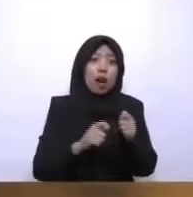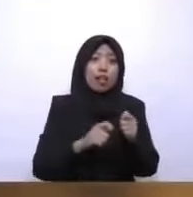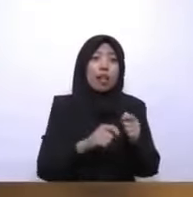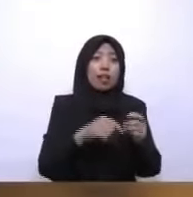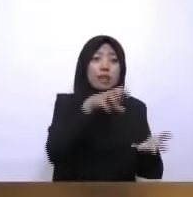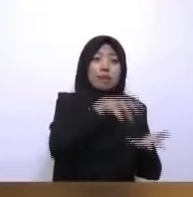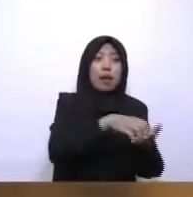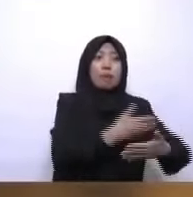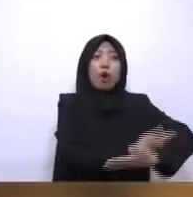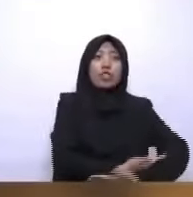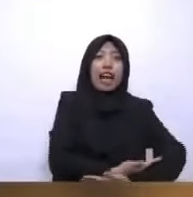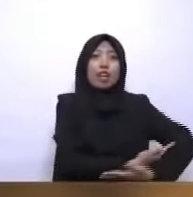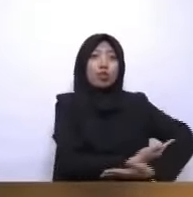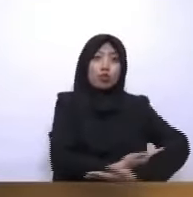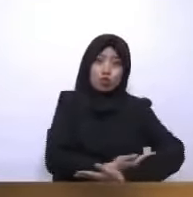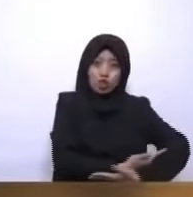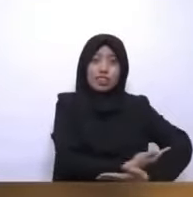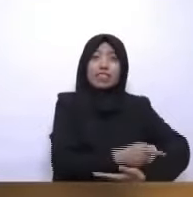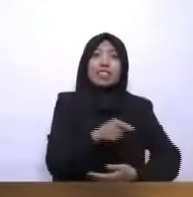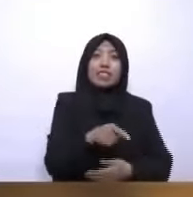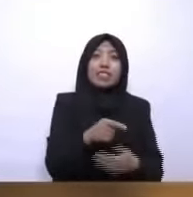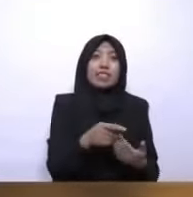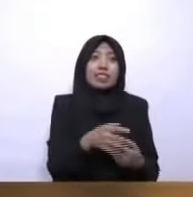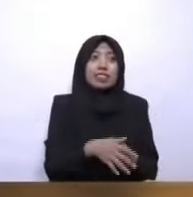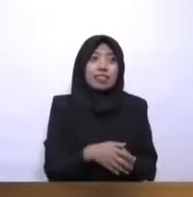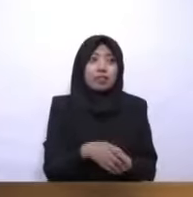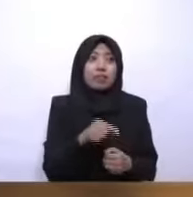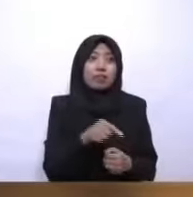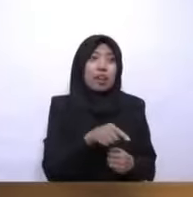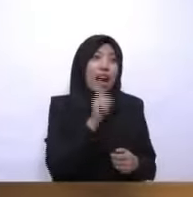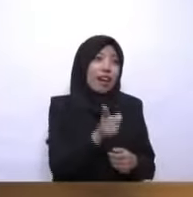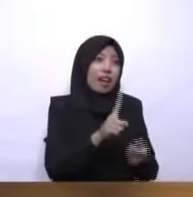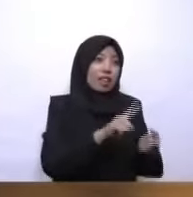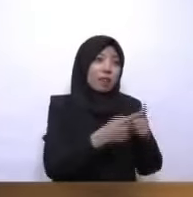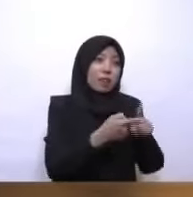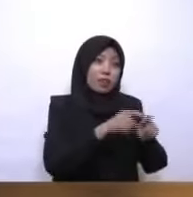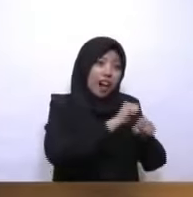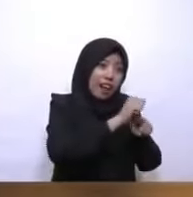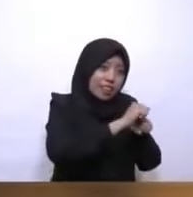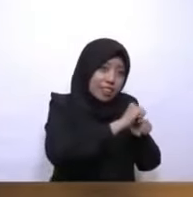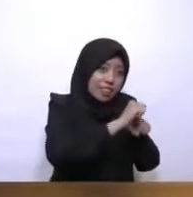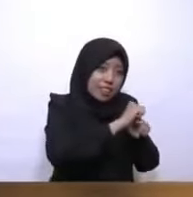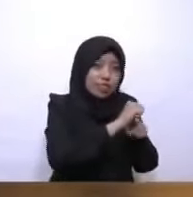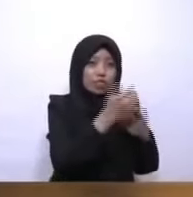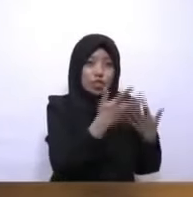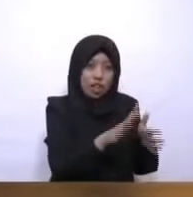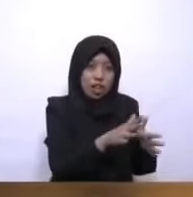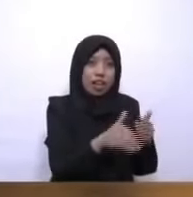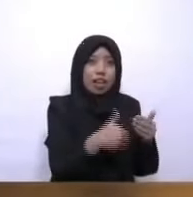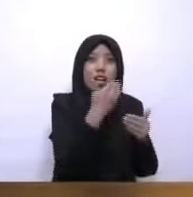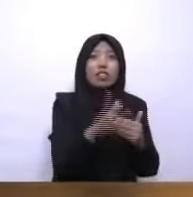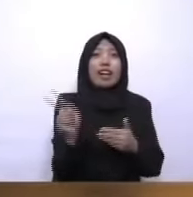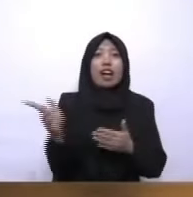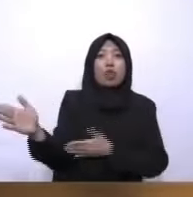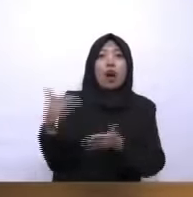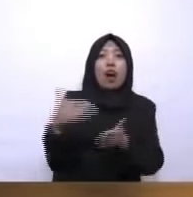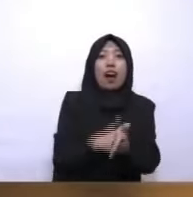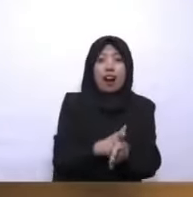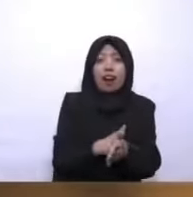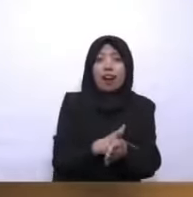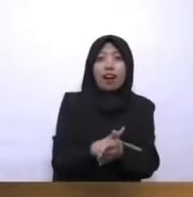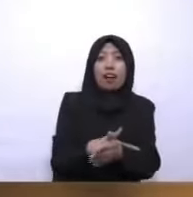posyandu dengan adanya orang-orang terlatih di situ, dan juga diberdayakan dengan ada ruang untuk